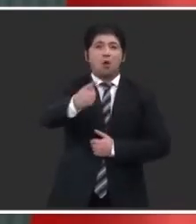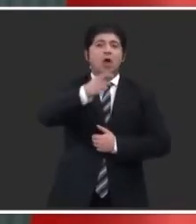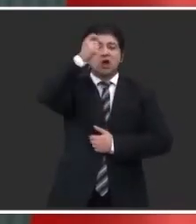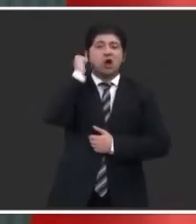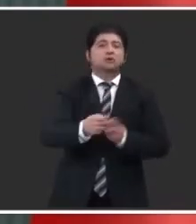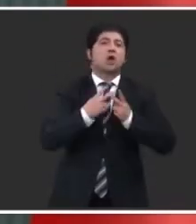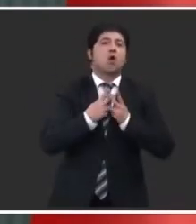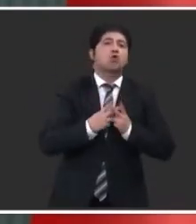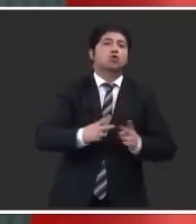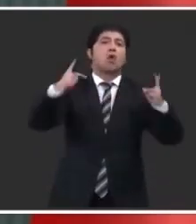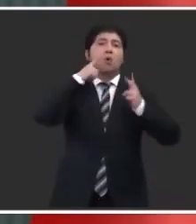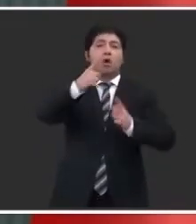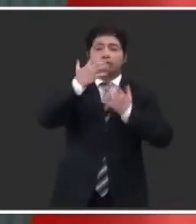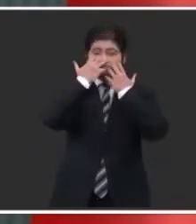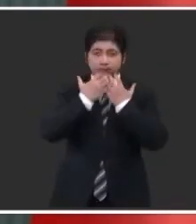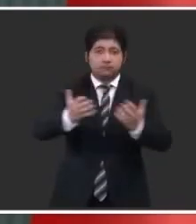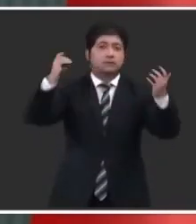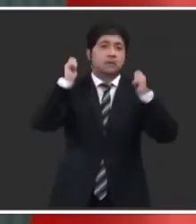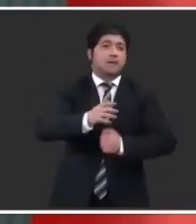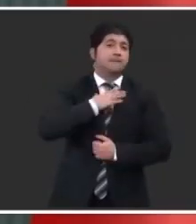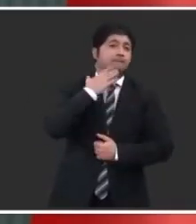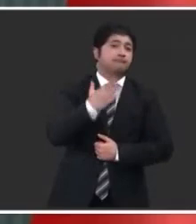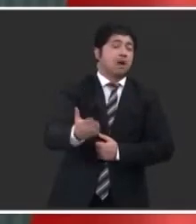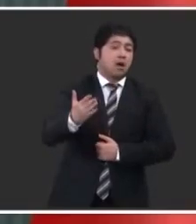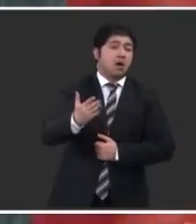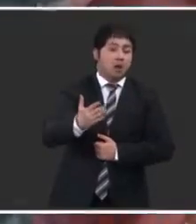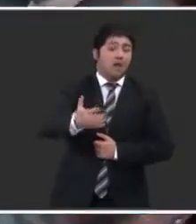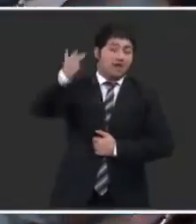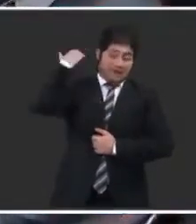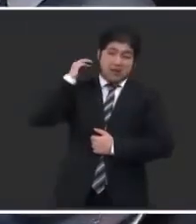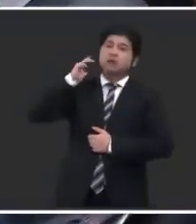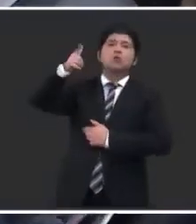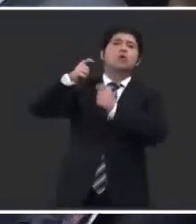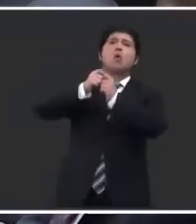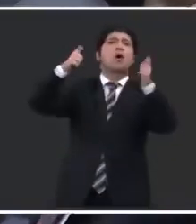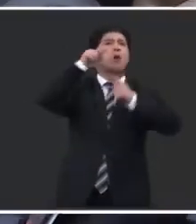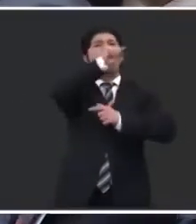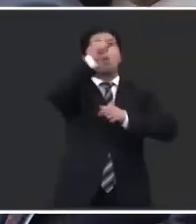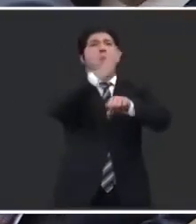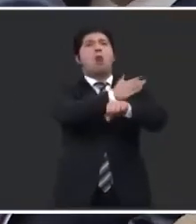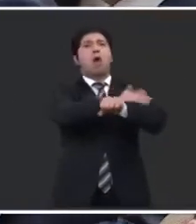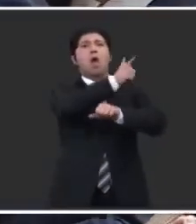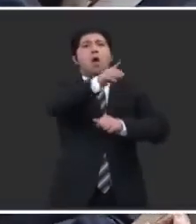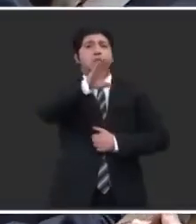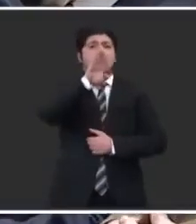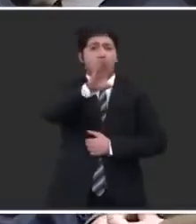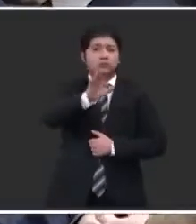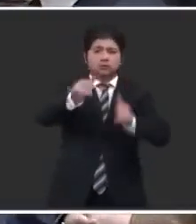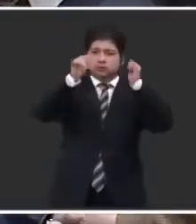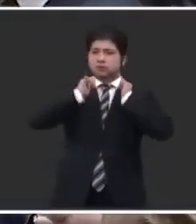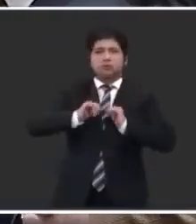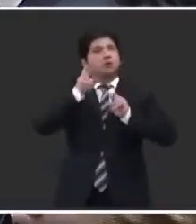özgürlükle de tanıştırıyorduk gelişmiş ülkelerdeki demokrasi ve refah standartlarına